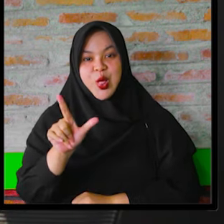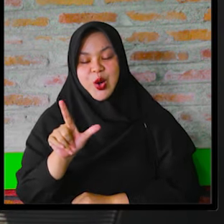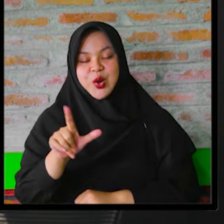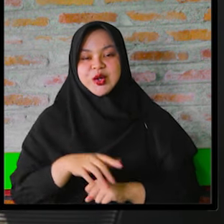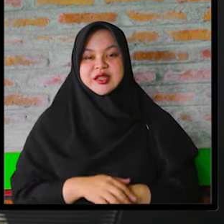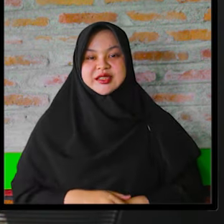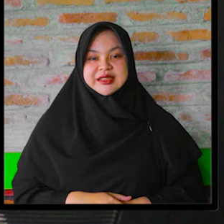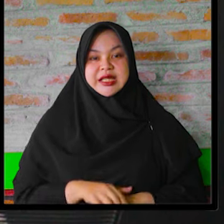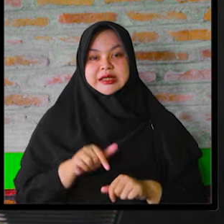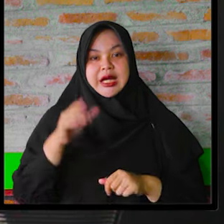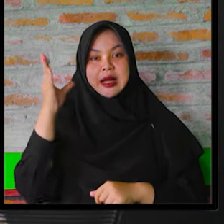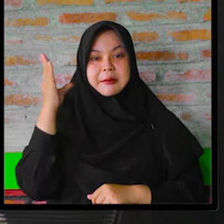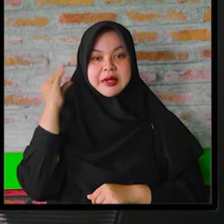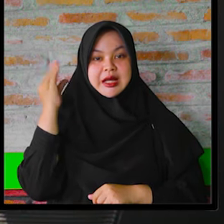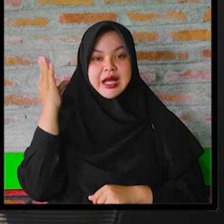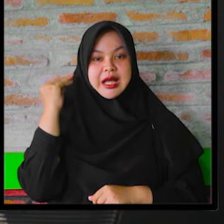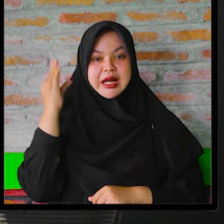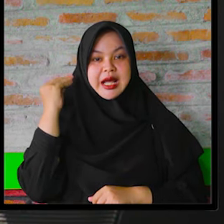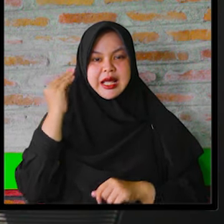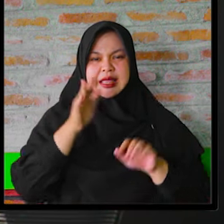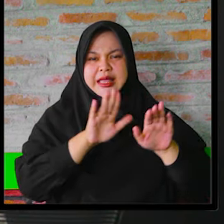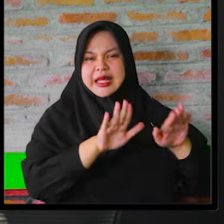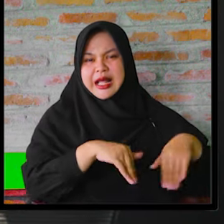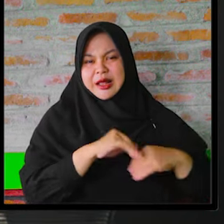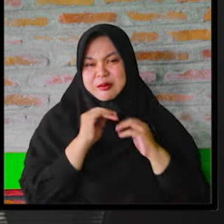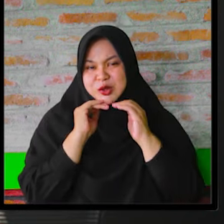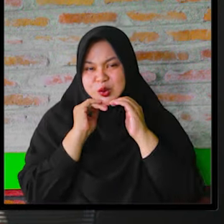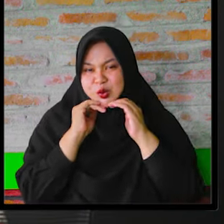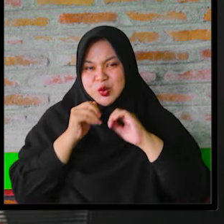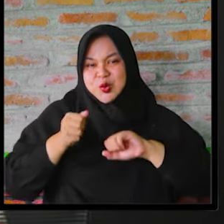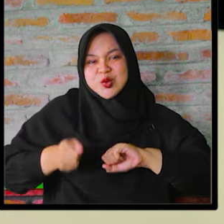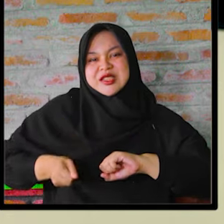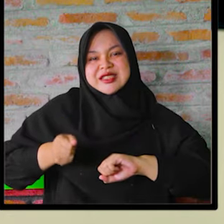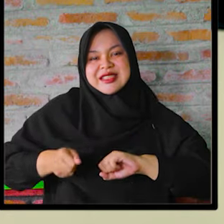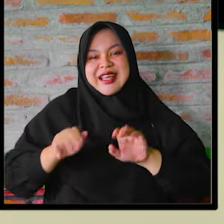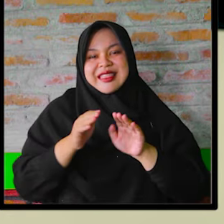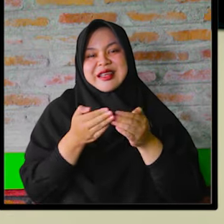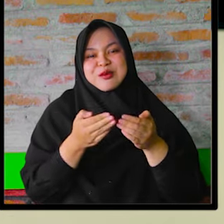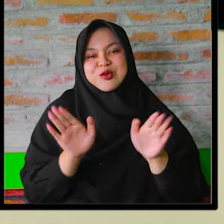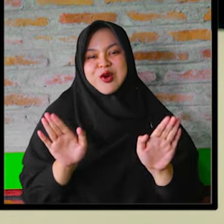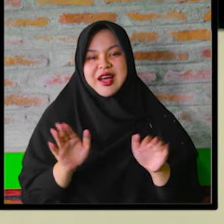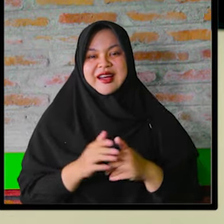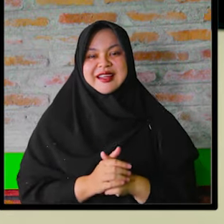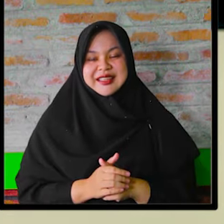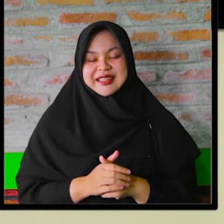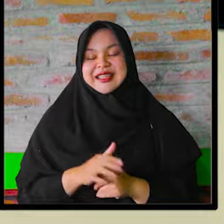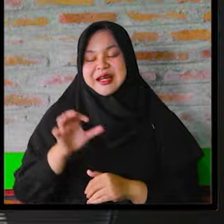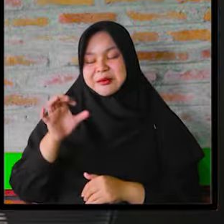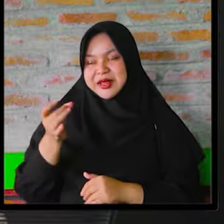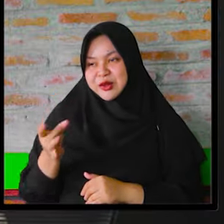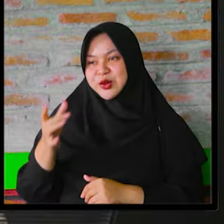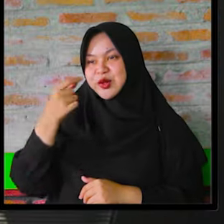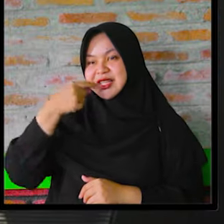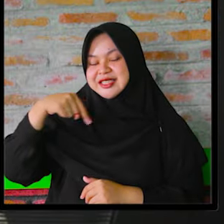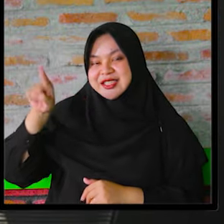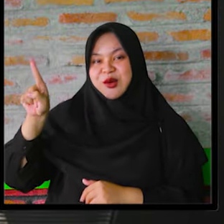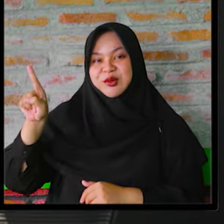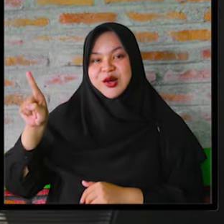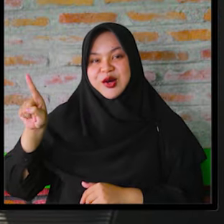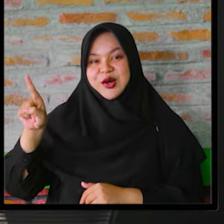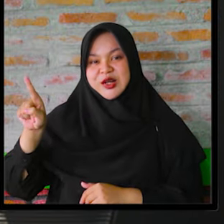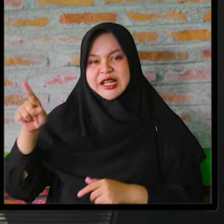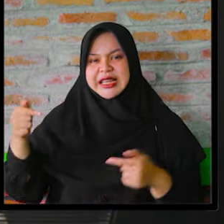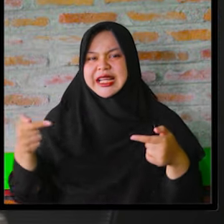ini Saya mendengar tinggal menunggu sidang terbuka ibu ya iya Alhamdulillah Insyaallah Iya terkait apa ini bu